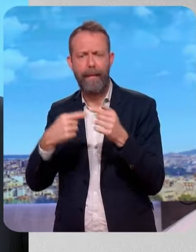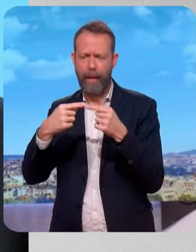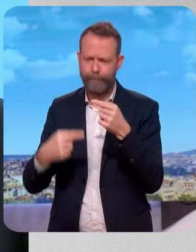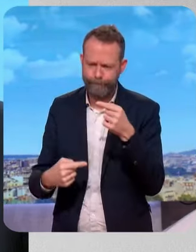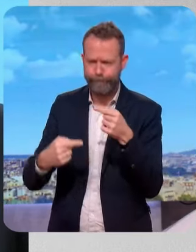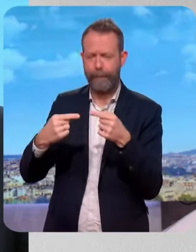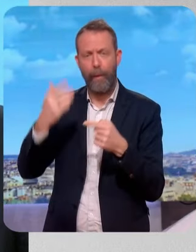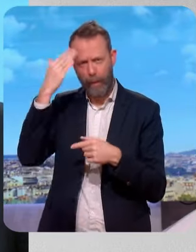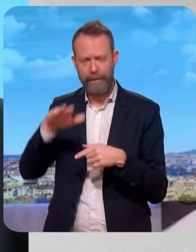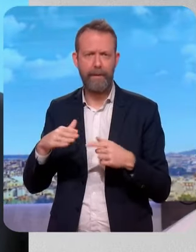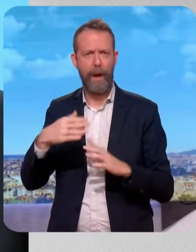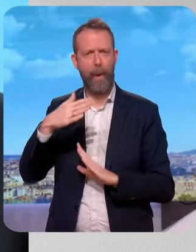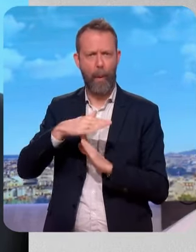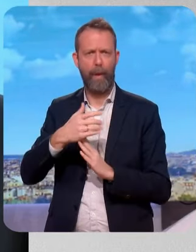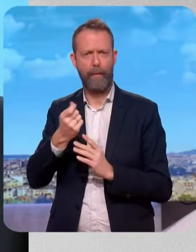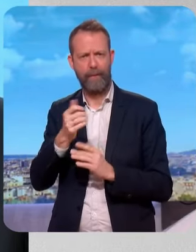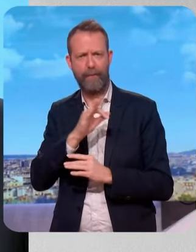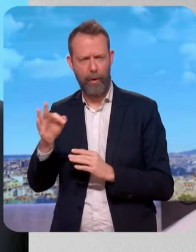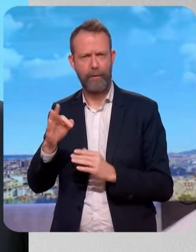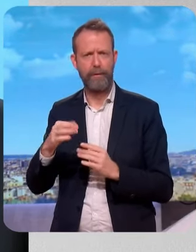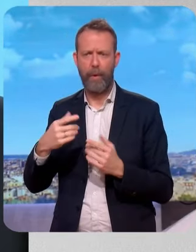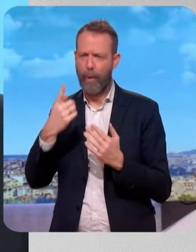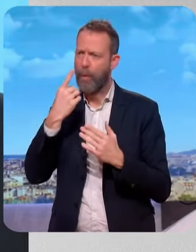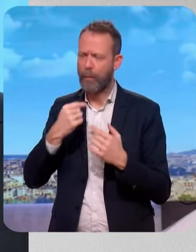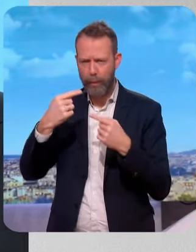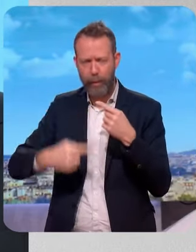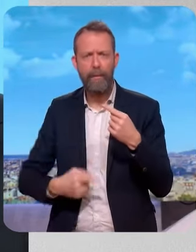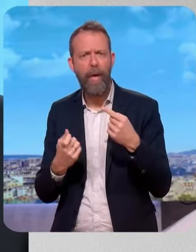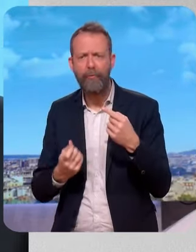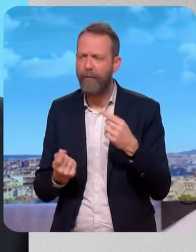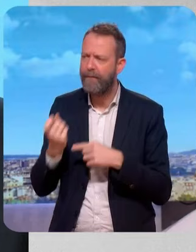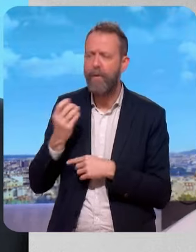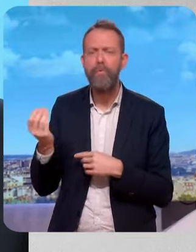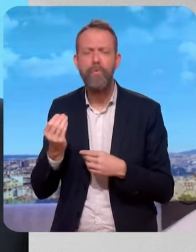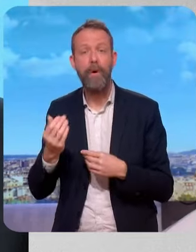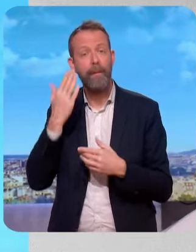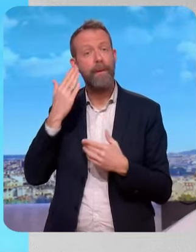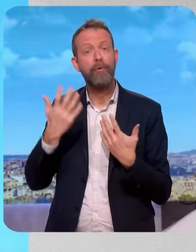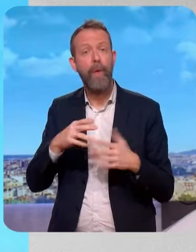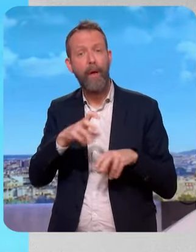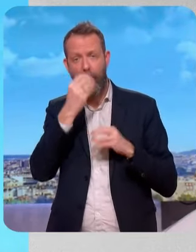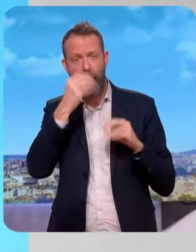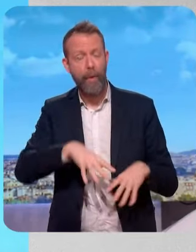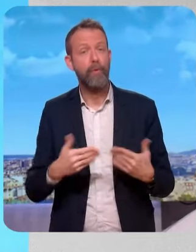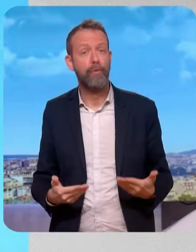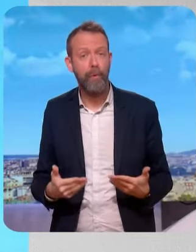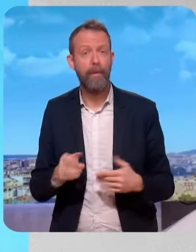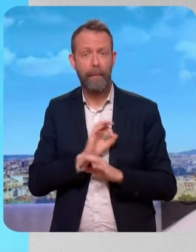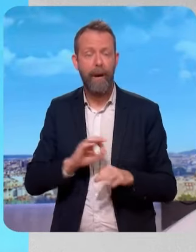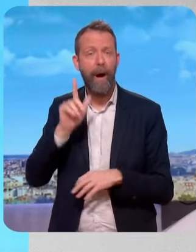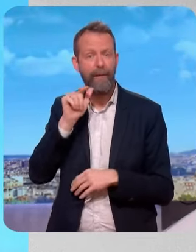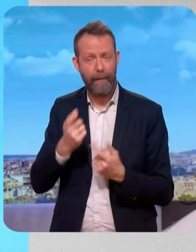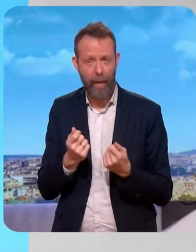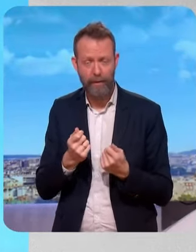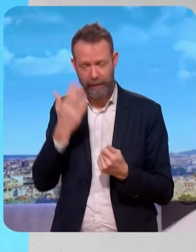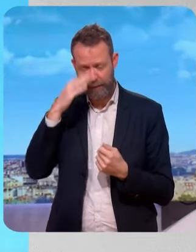publics français sont dans le rouge. D'où vient cet argent? Si on abandonne l'agriculture aujourd'hui et si on ne fait pas l'effort financier maintenant, ça